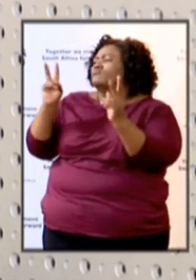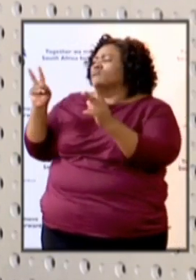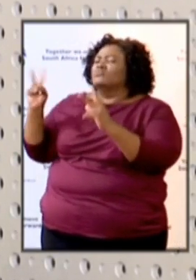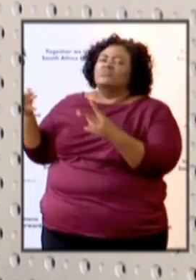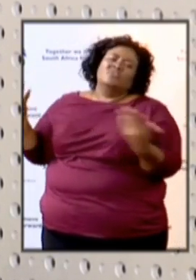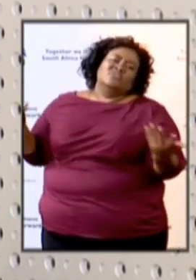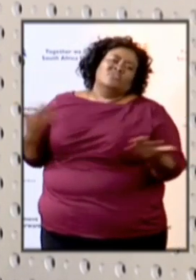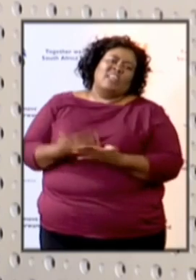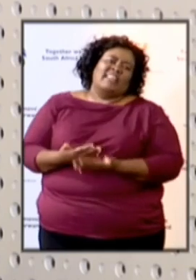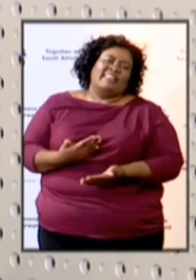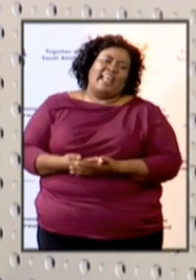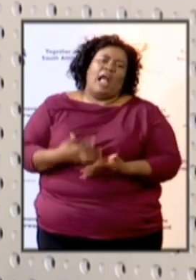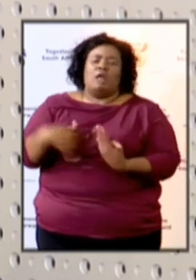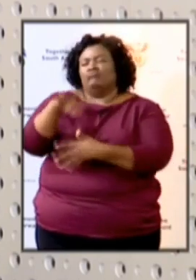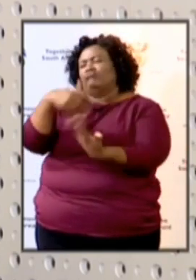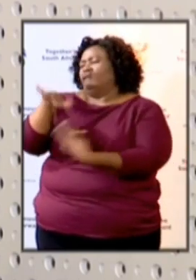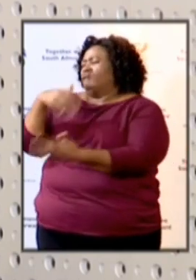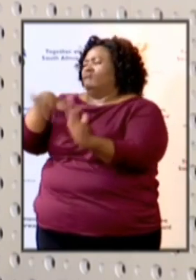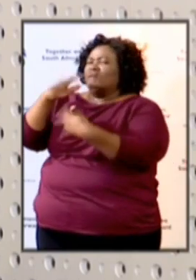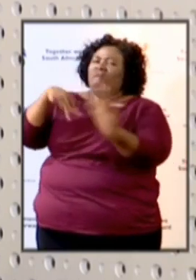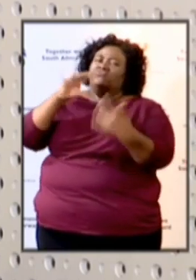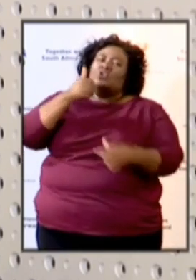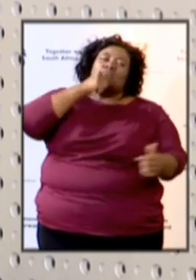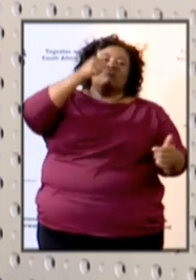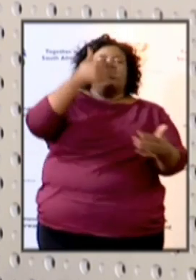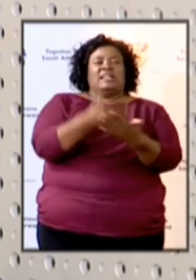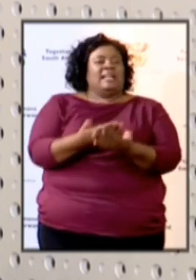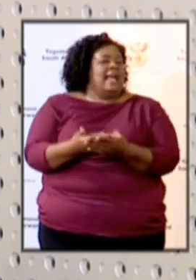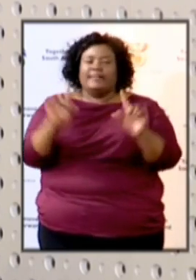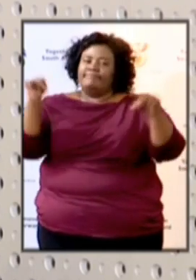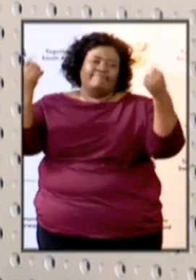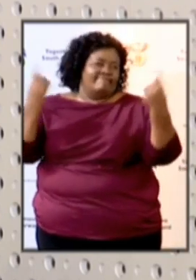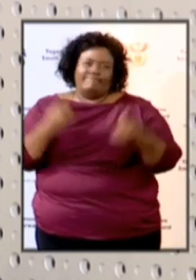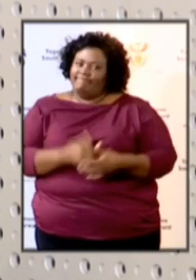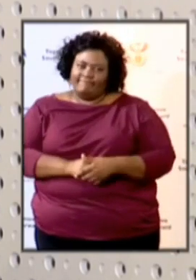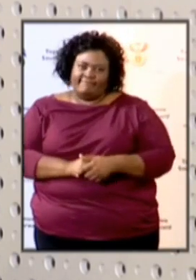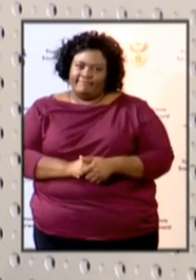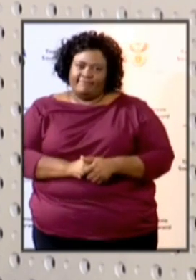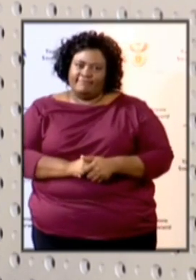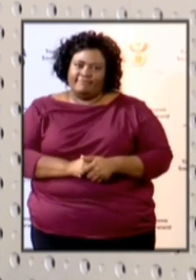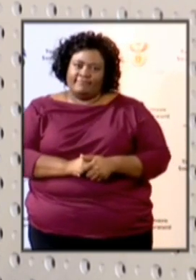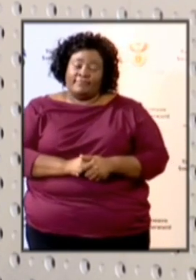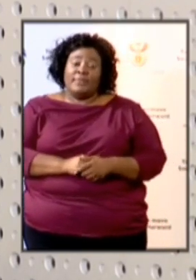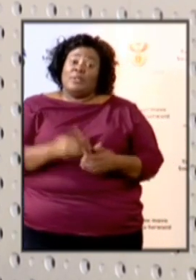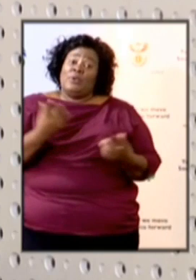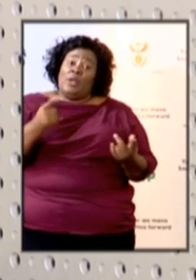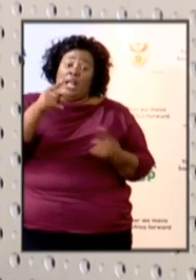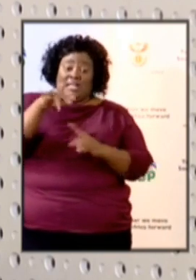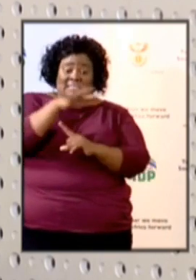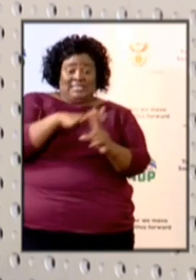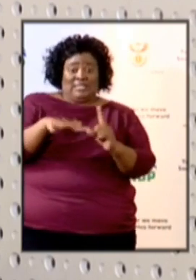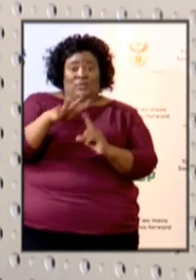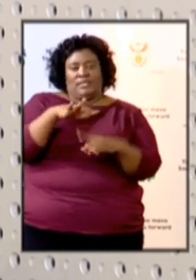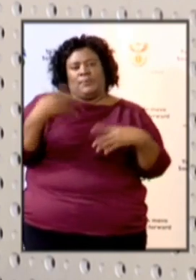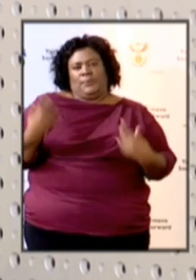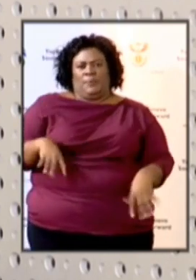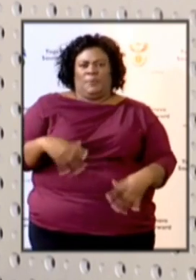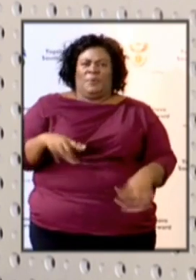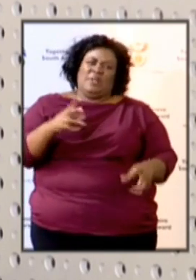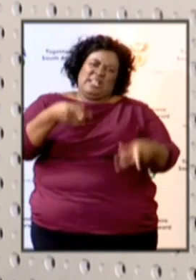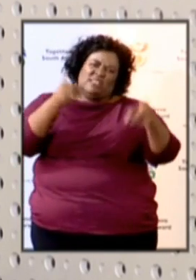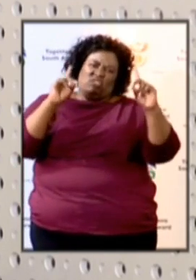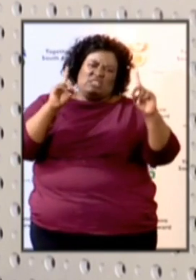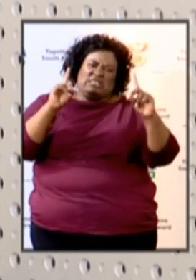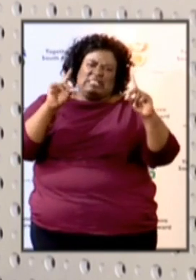Sekushayile, sekukamacanca, cha, akuzuba njalo. Le simo esibhekene naso sinzima,